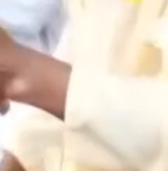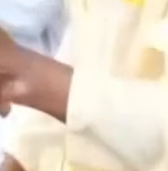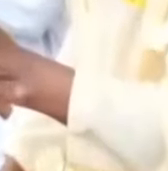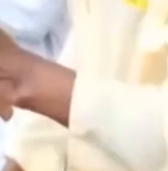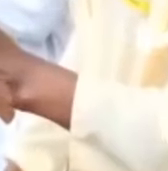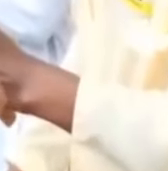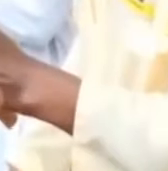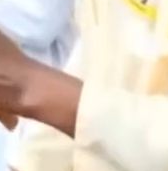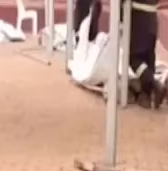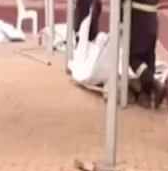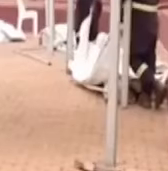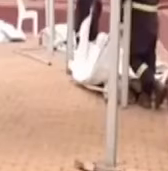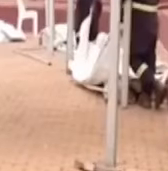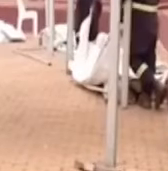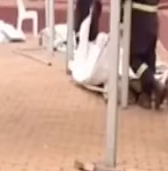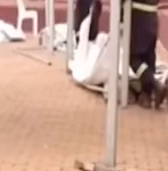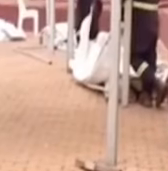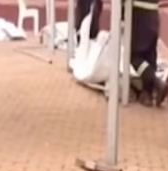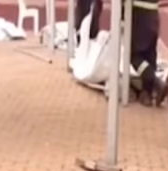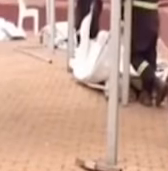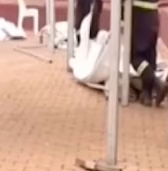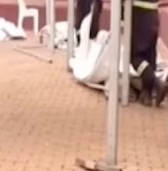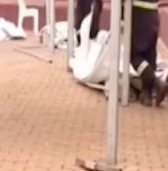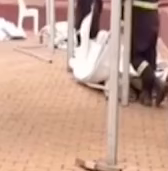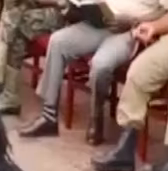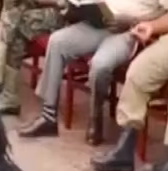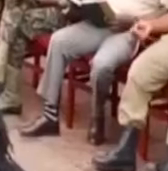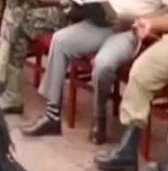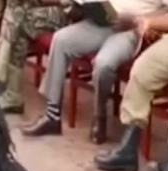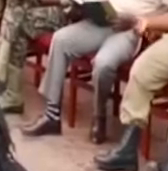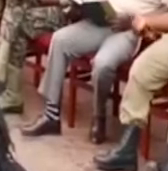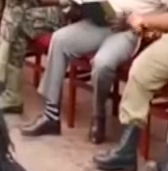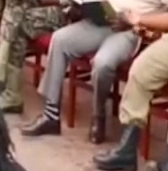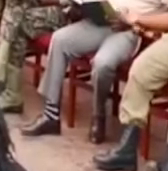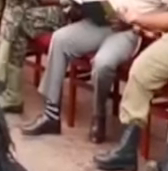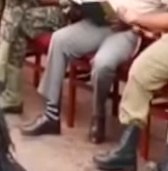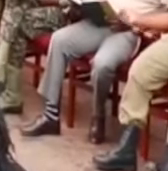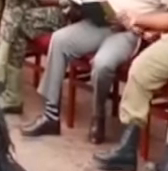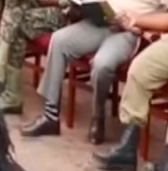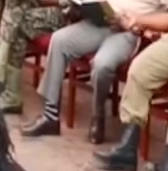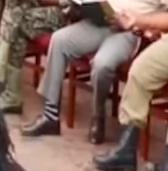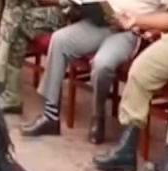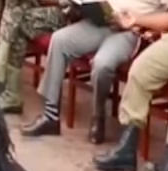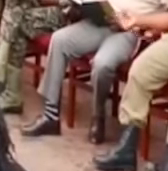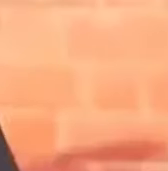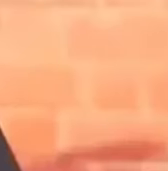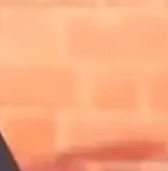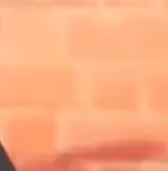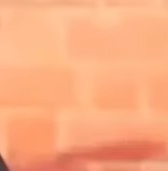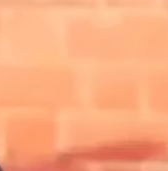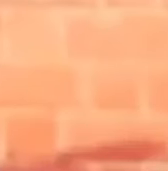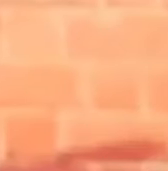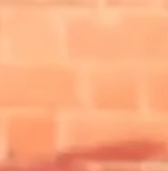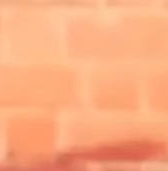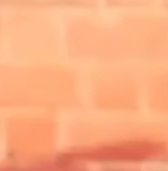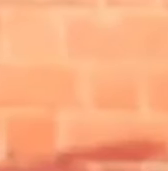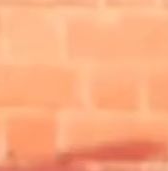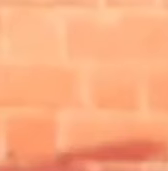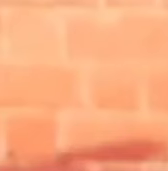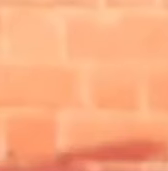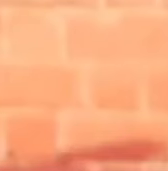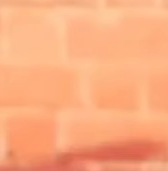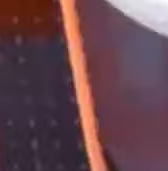Amatikkira ga Kabaka ag'omulundi ogwasatu mu ogumu ga nkya, enteekateeka z'okumusabira Namirembe ziwedde. Era tusuubira